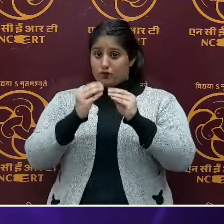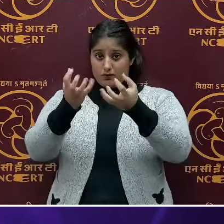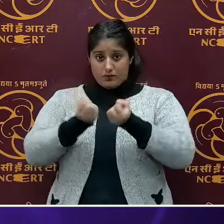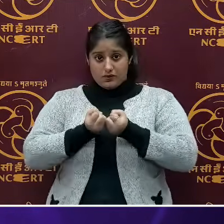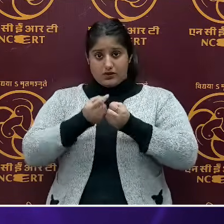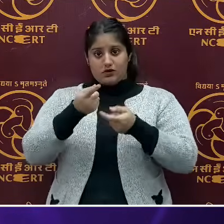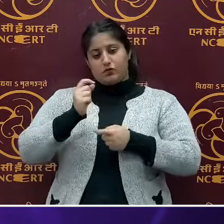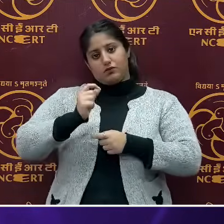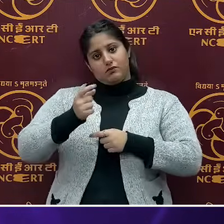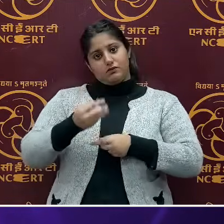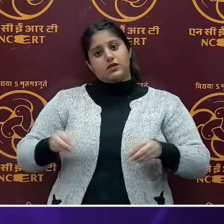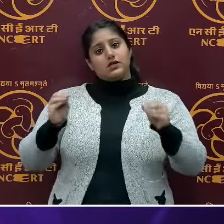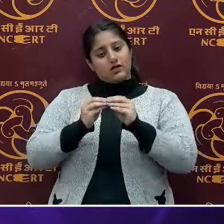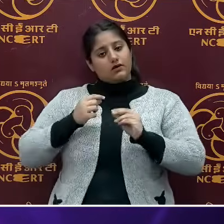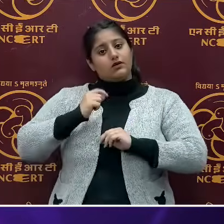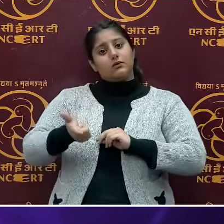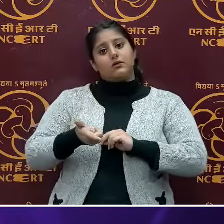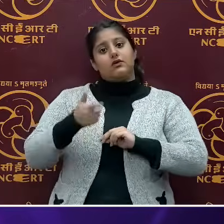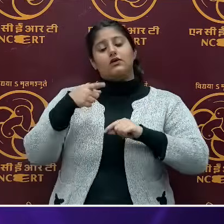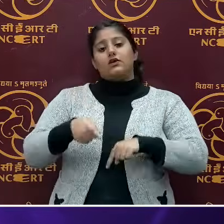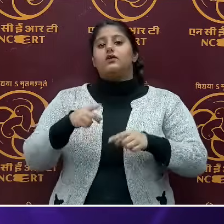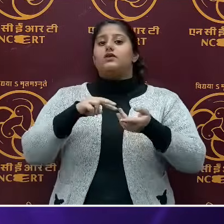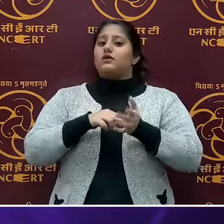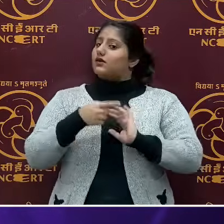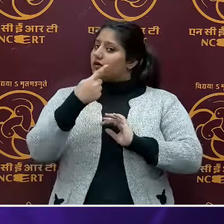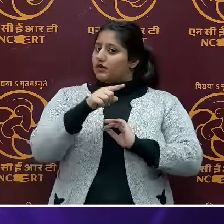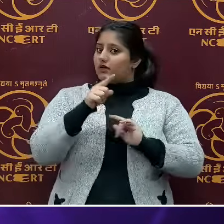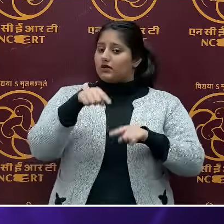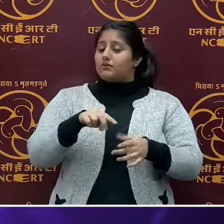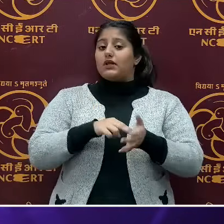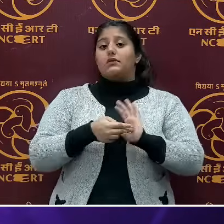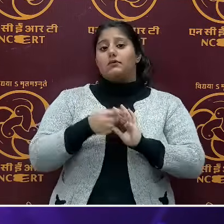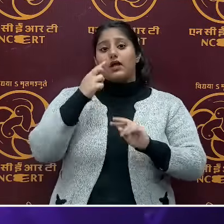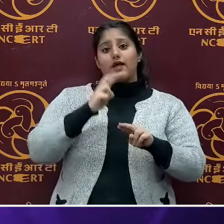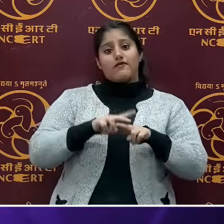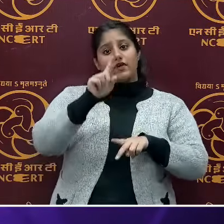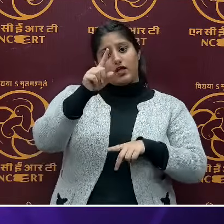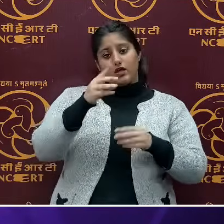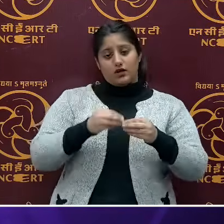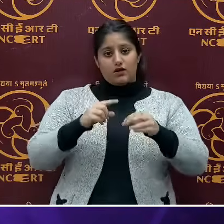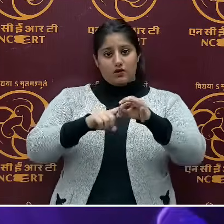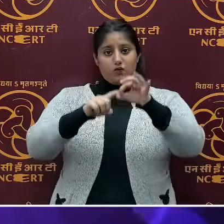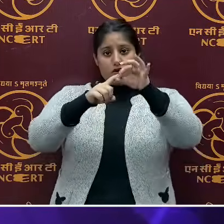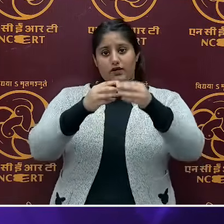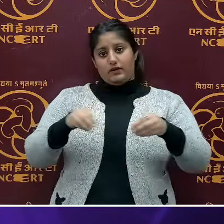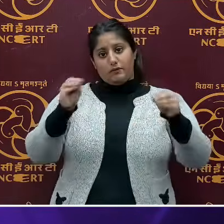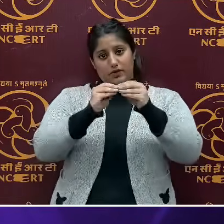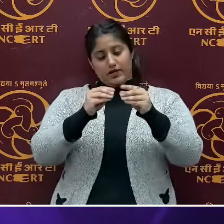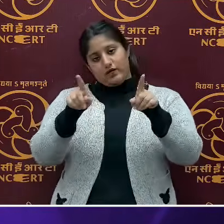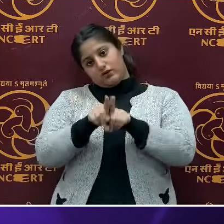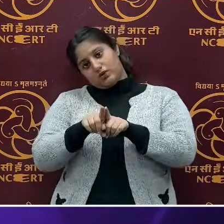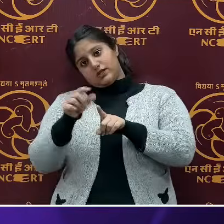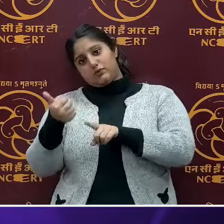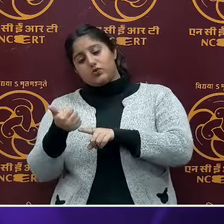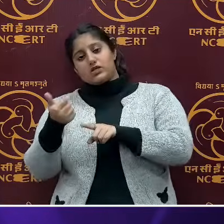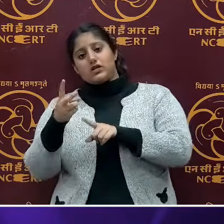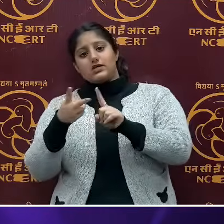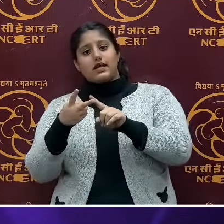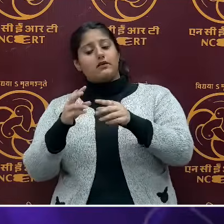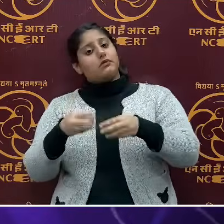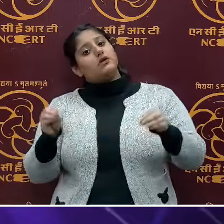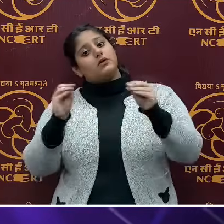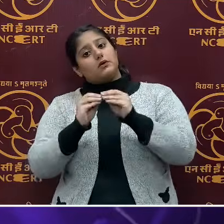pay, है ना? Yes. Correct. So that means what? If one quantity is increasing, another is also increasing. That is known